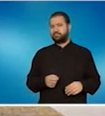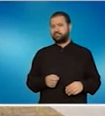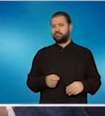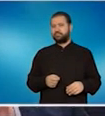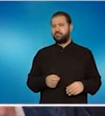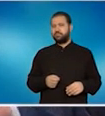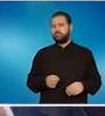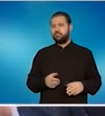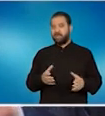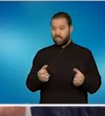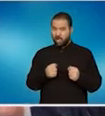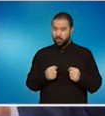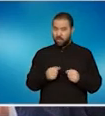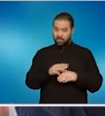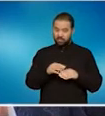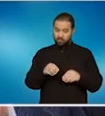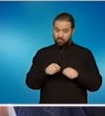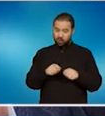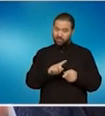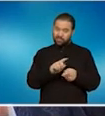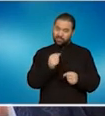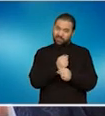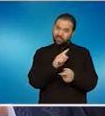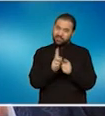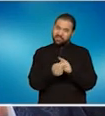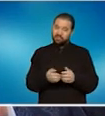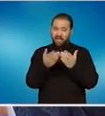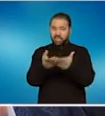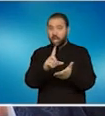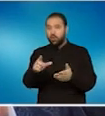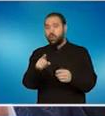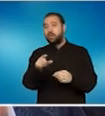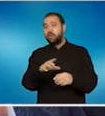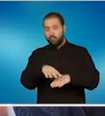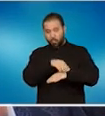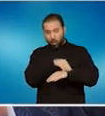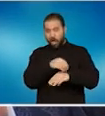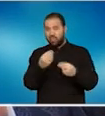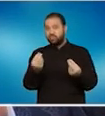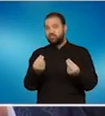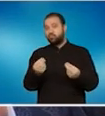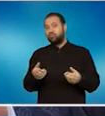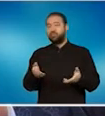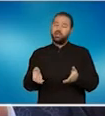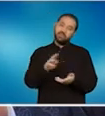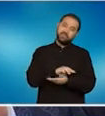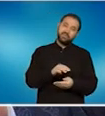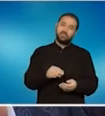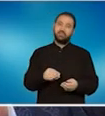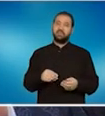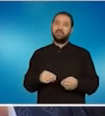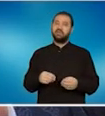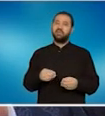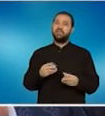talpă. I-a luat el pe arăi și i-a dat celui la pe aceia buni. Câte norme o fi făcut Părintele